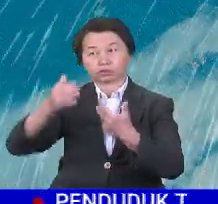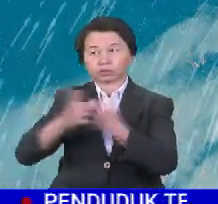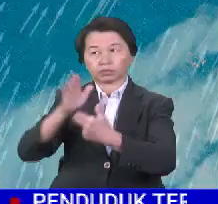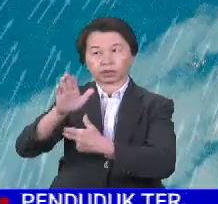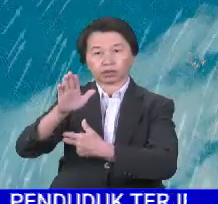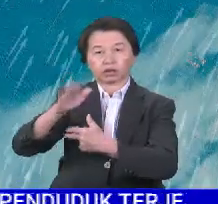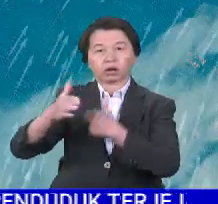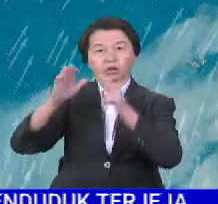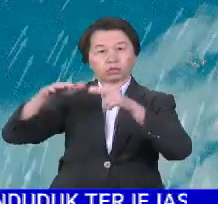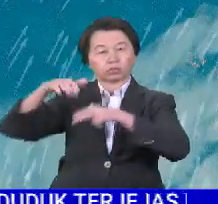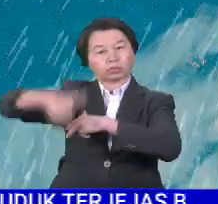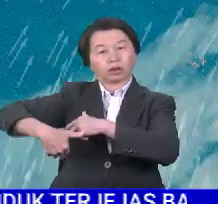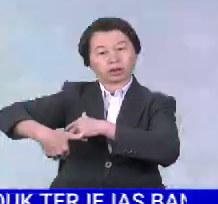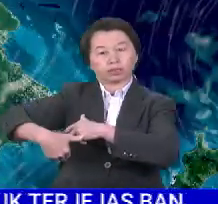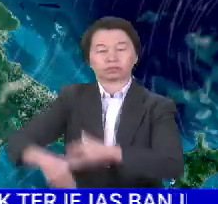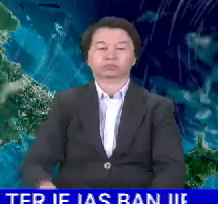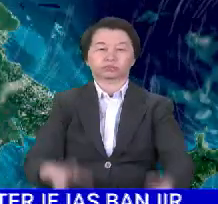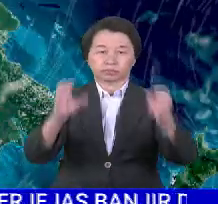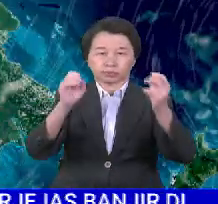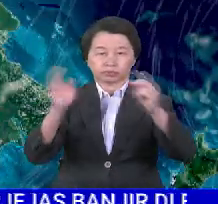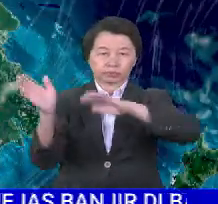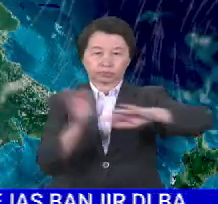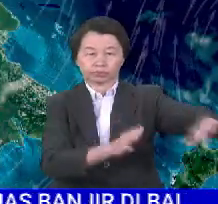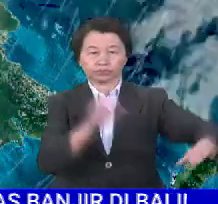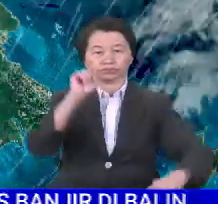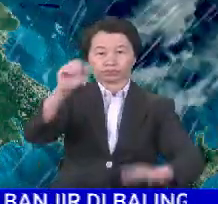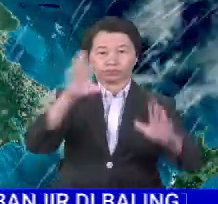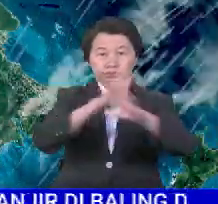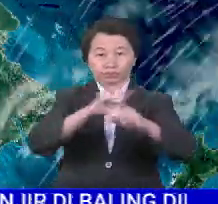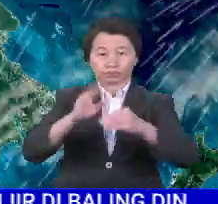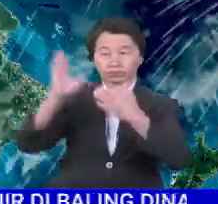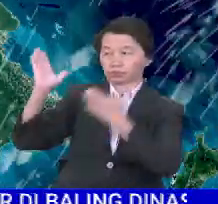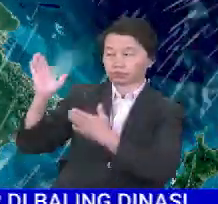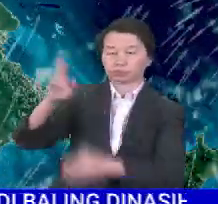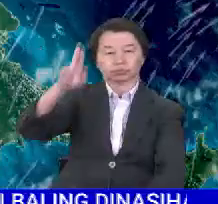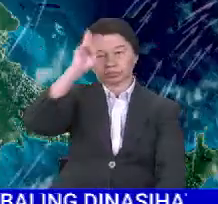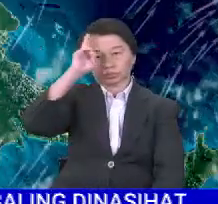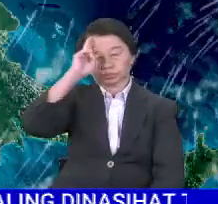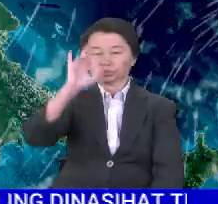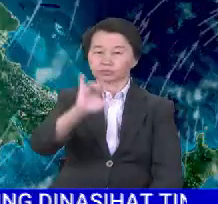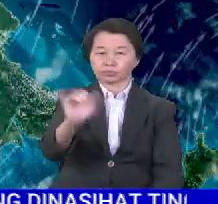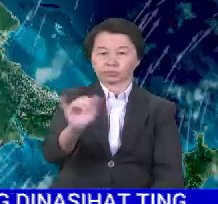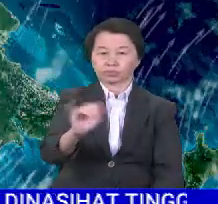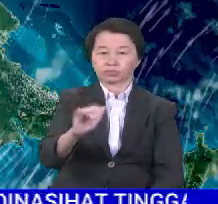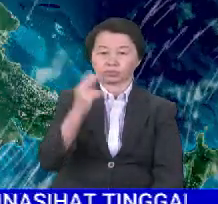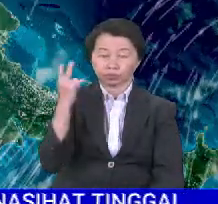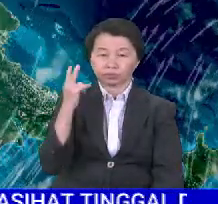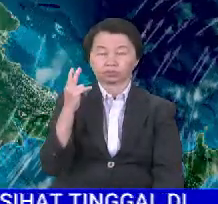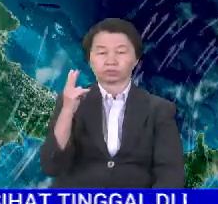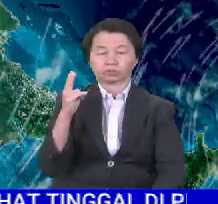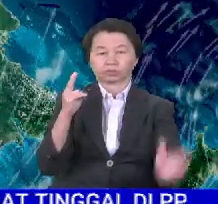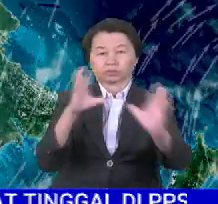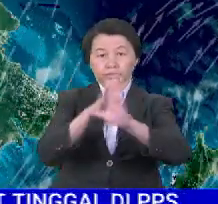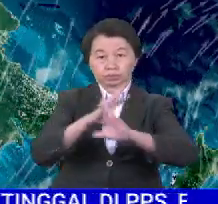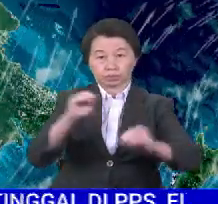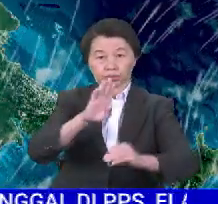malam ini. Baiklah, kita beralih ke negeri Sabah dan juga Sarawak. Keadaan yang sama turut diperhatikan di sekitar Sarawak Barat. Di